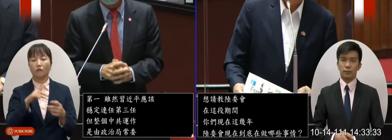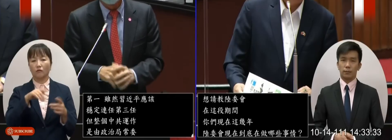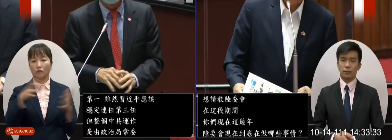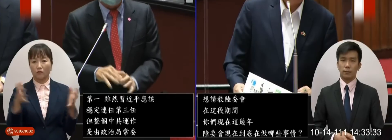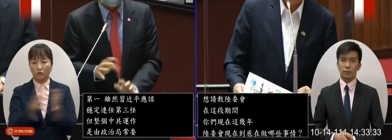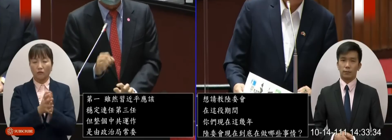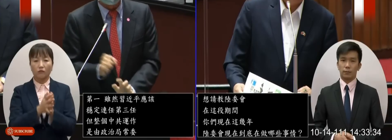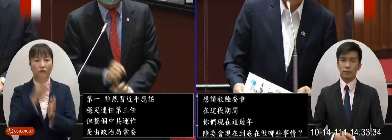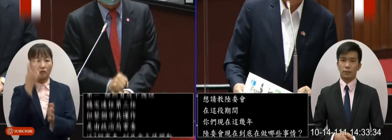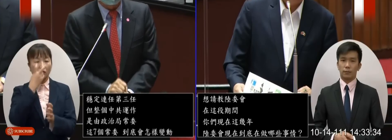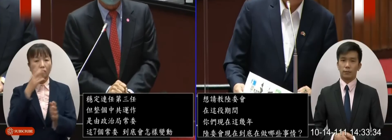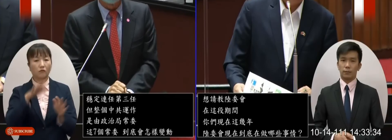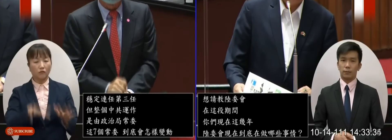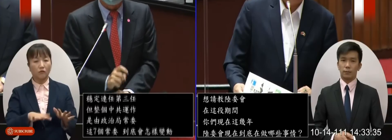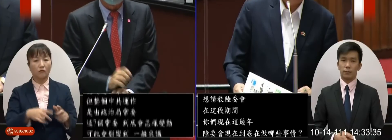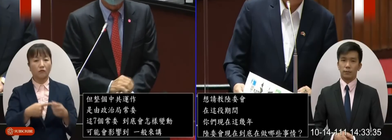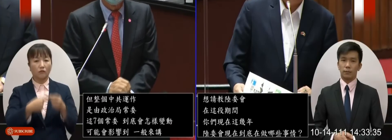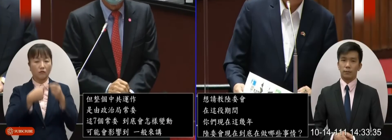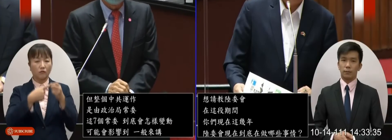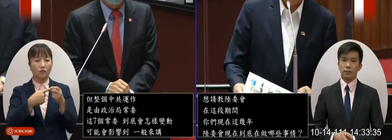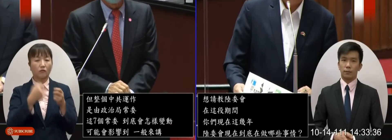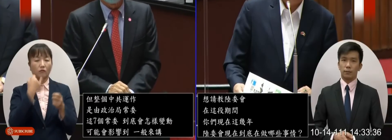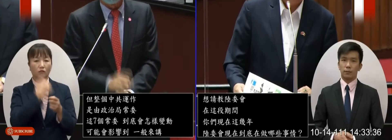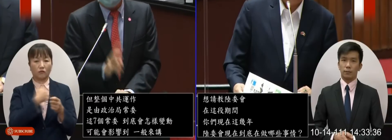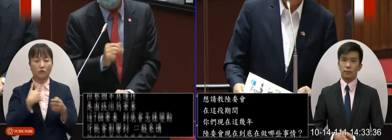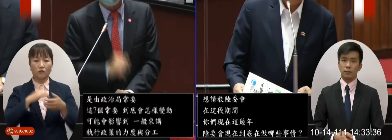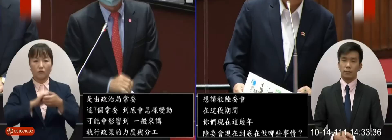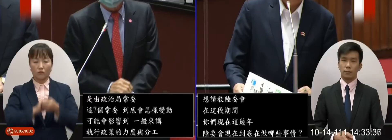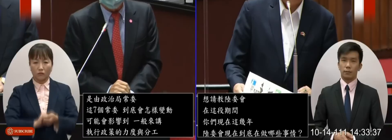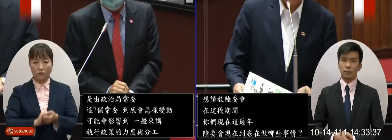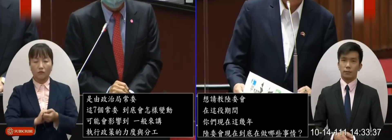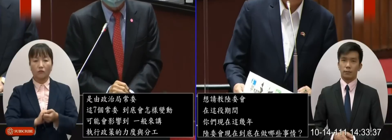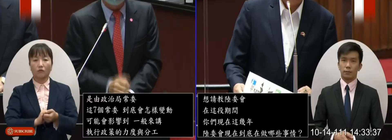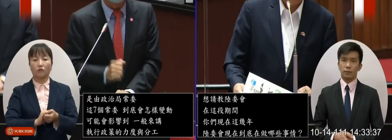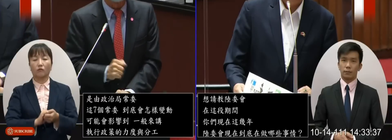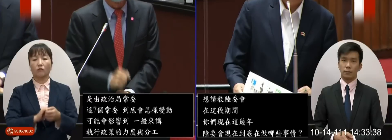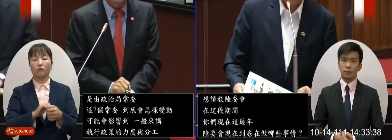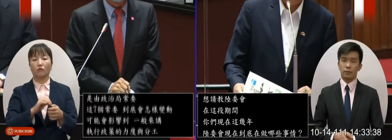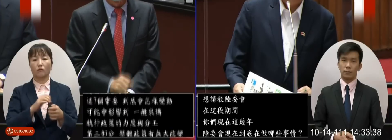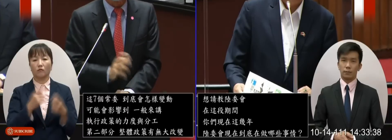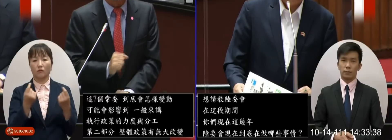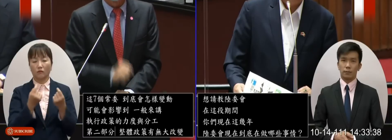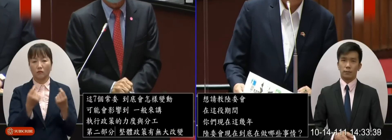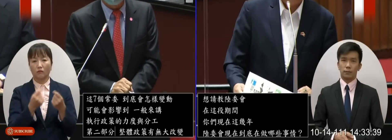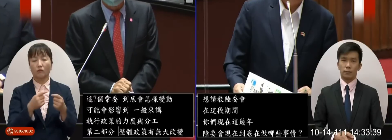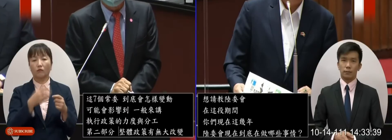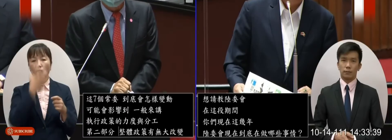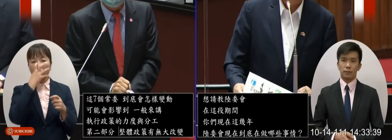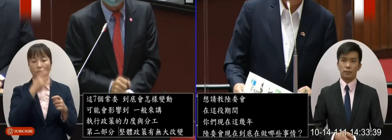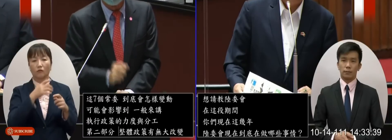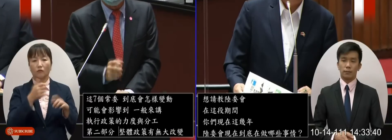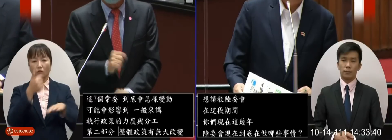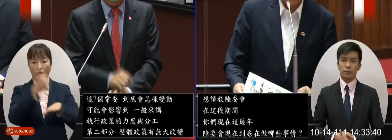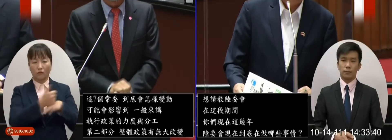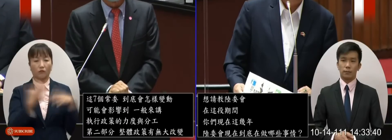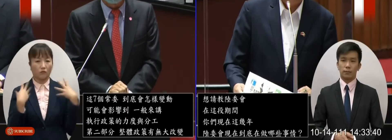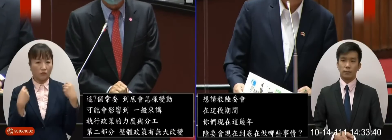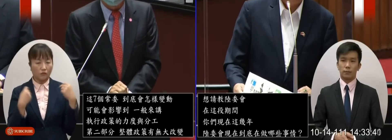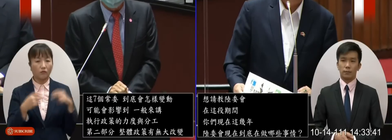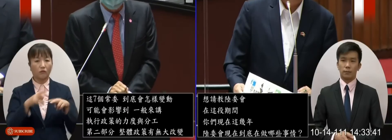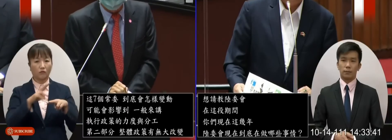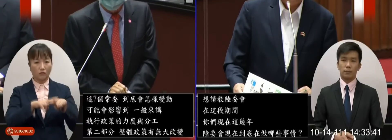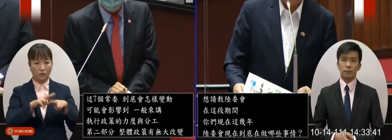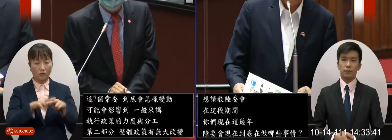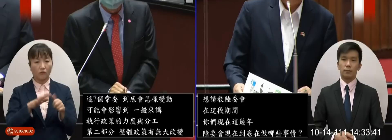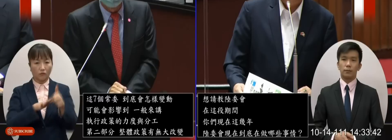总结来看，这一次他大概第一个大概会确立，有两个的确立，也就是确立习近平为领导核心，确立中国